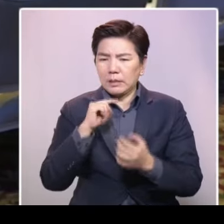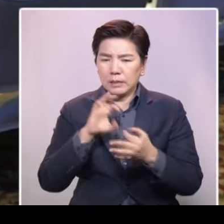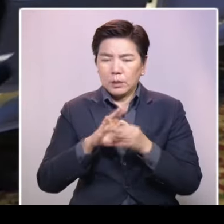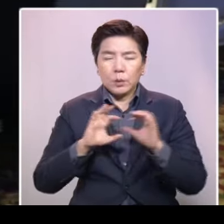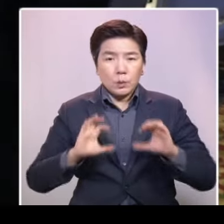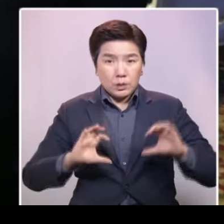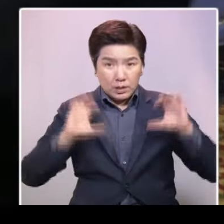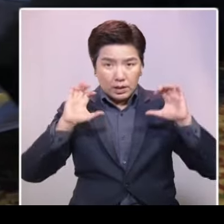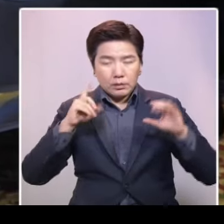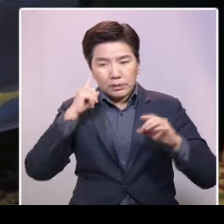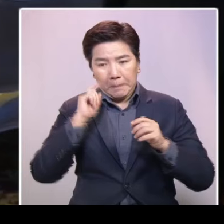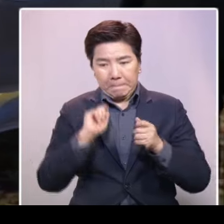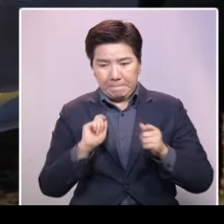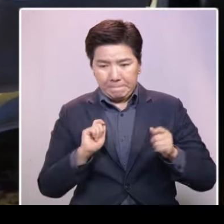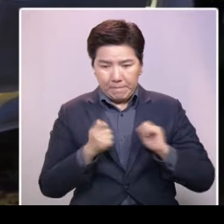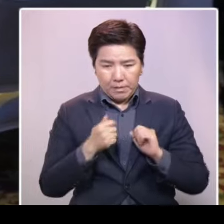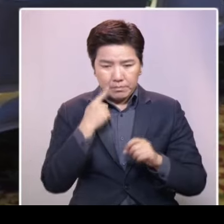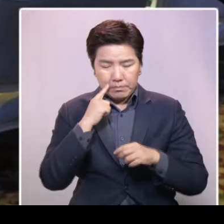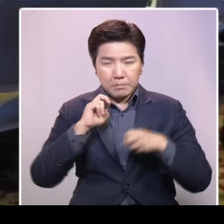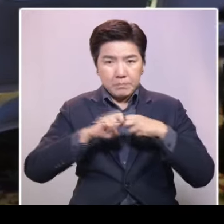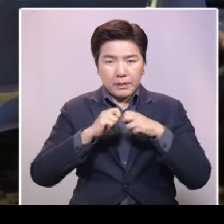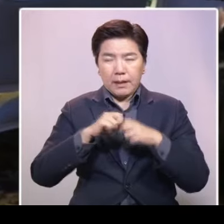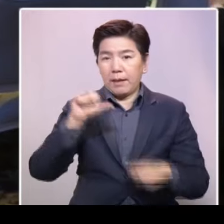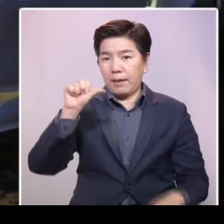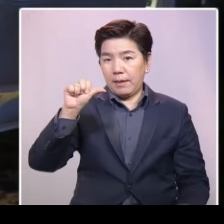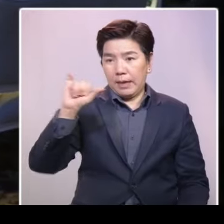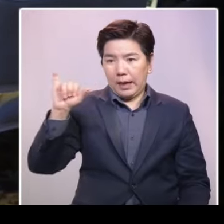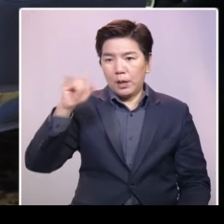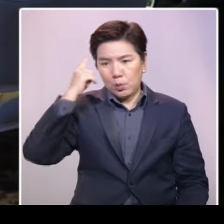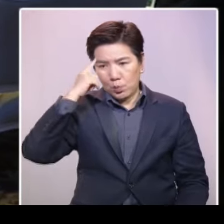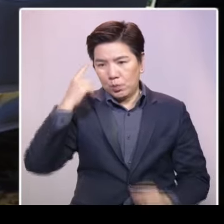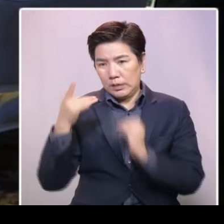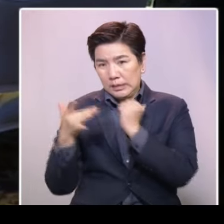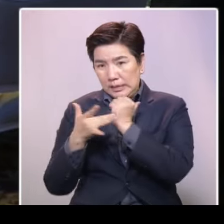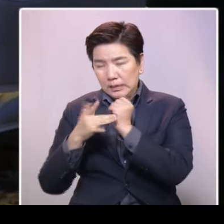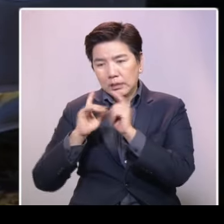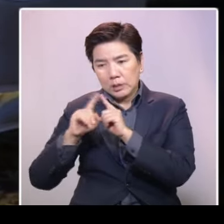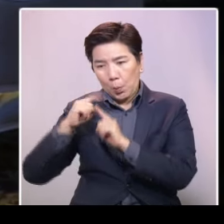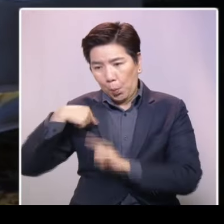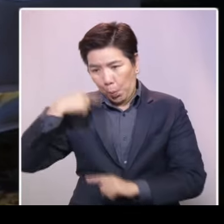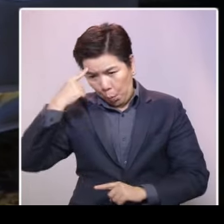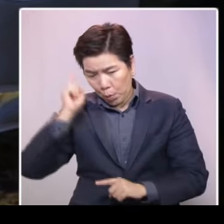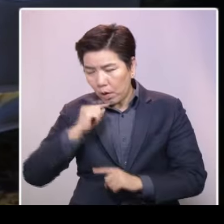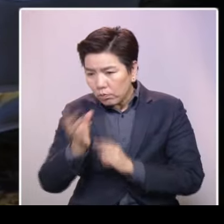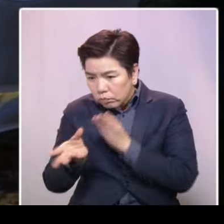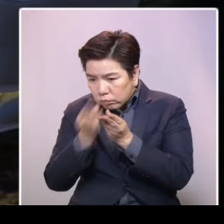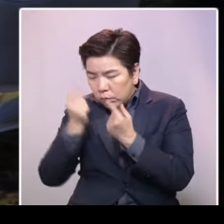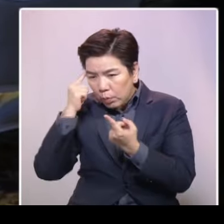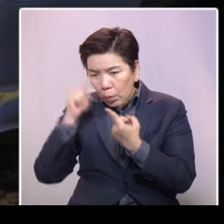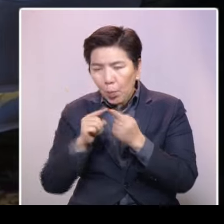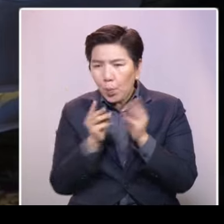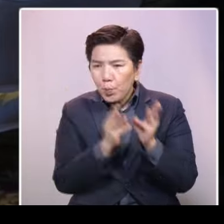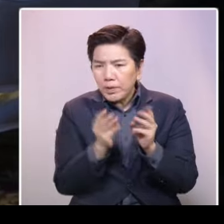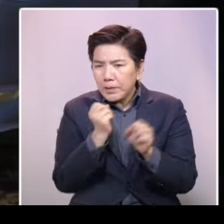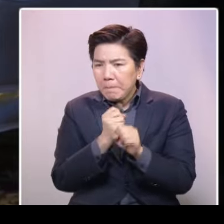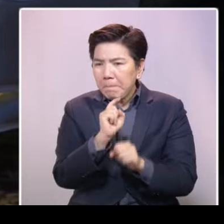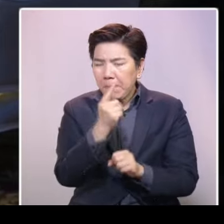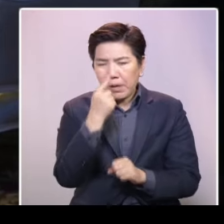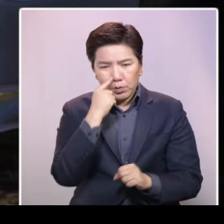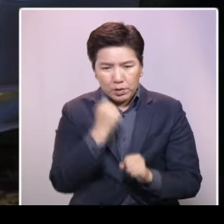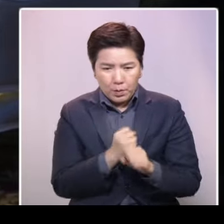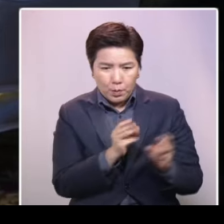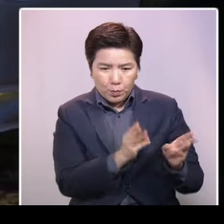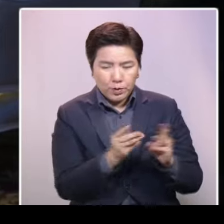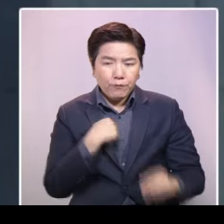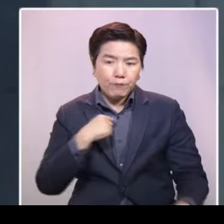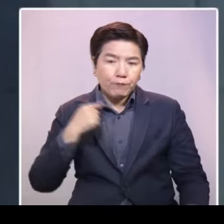ค่ะประกอบด้วยการปรับตัวเพื่อรับมือกับปัญญาประดิษฐ์และโซเชียลมีเดียการพัฒนานวัตกรรมและวิธีการทำงานใหม่ๆอย่างต่อเนื่องเพื่อหา